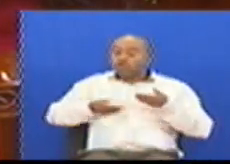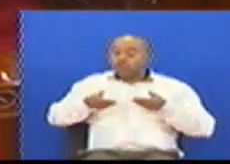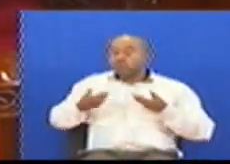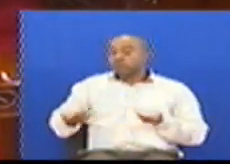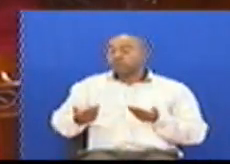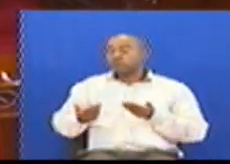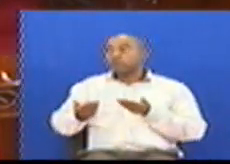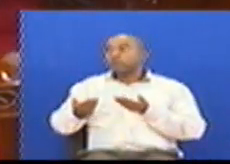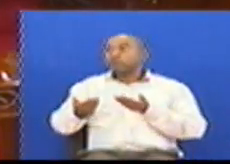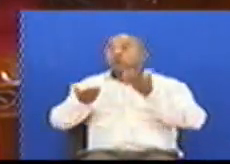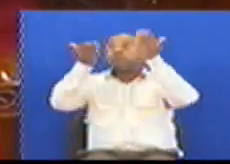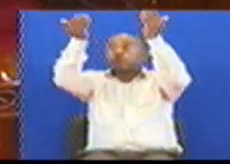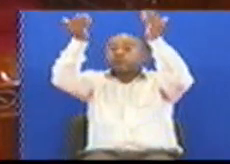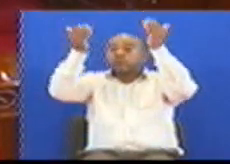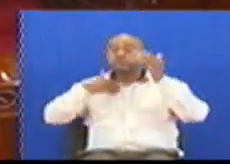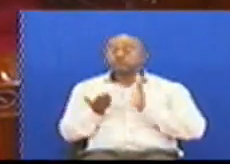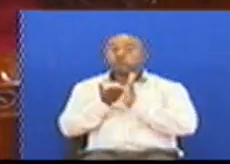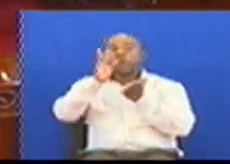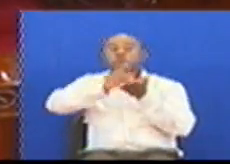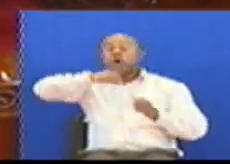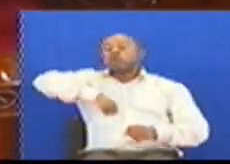zetu ushinde kwa kishindo.